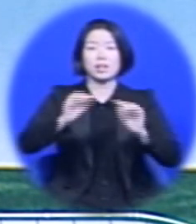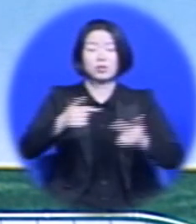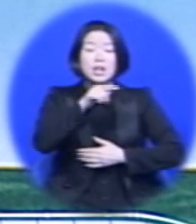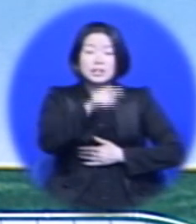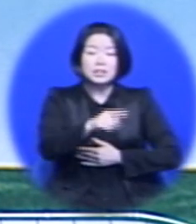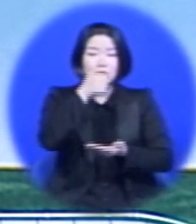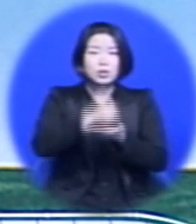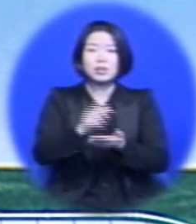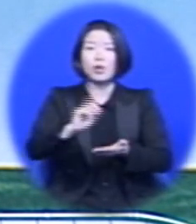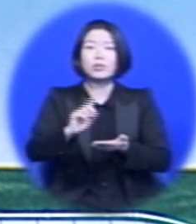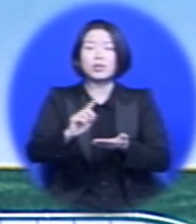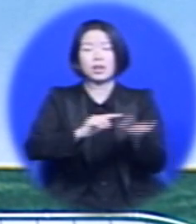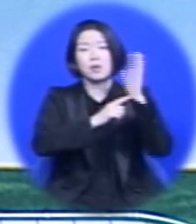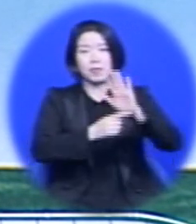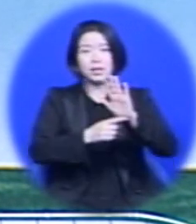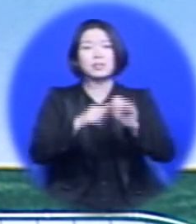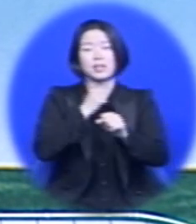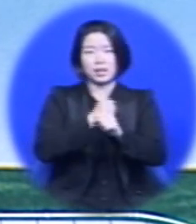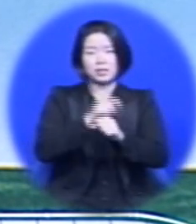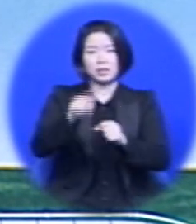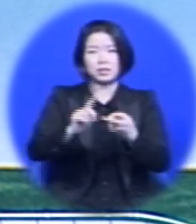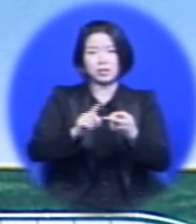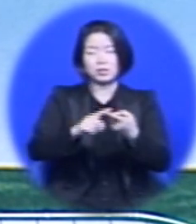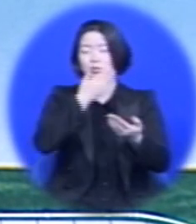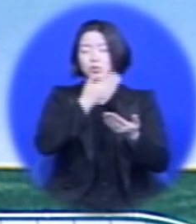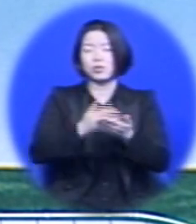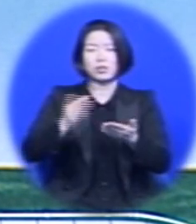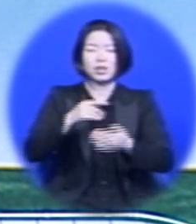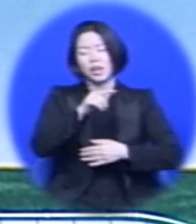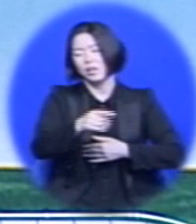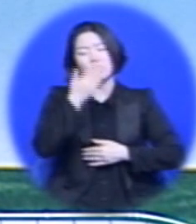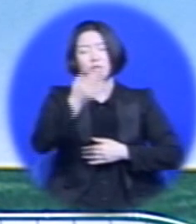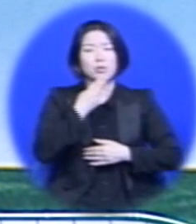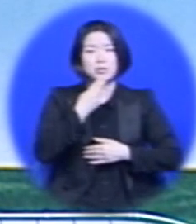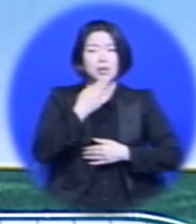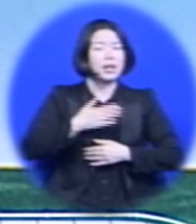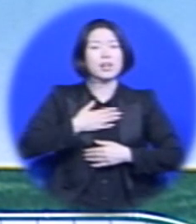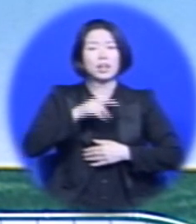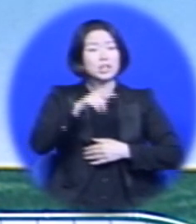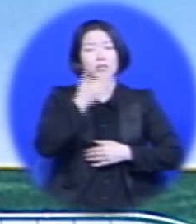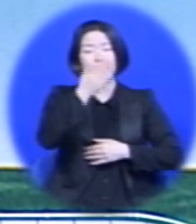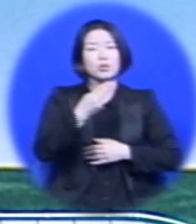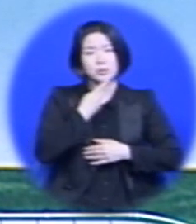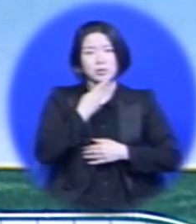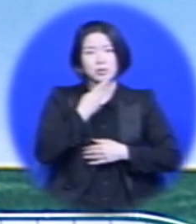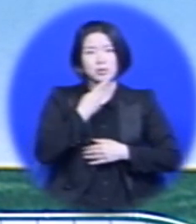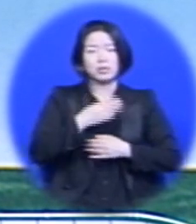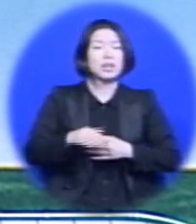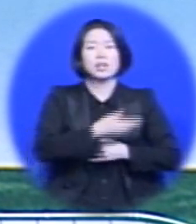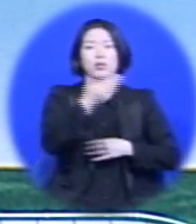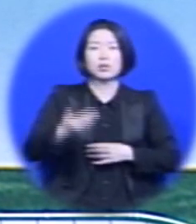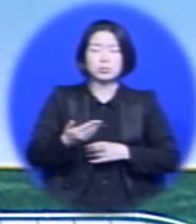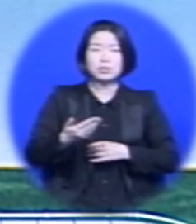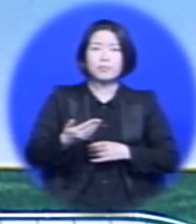죄를 내가 어떻게 반응하느냐 하는 거 이럴 수가 없어 이럴 수는 없어 여러분